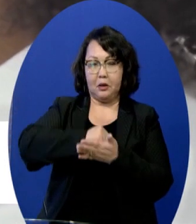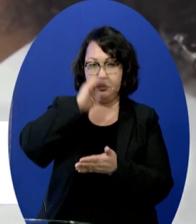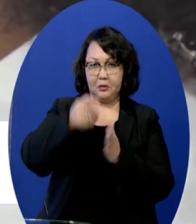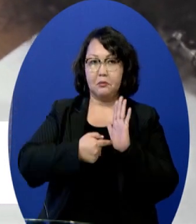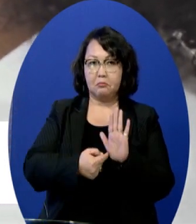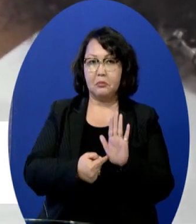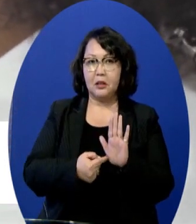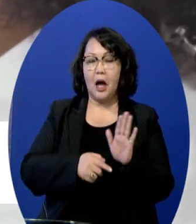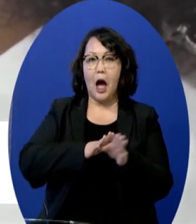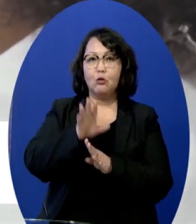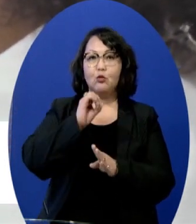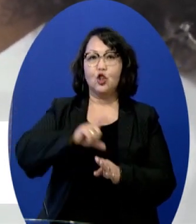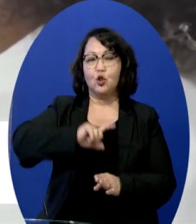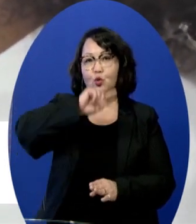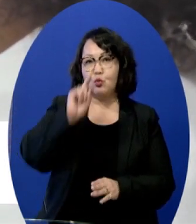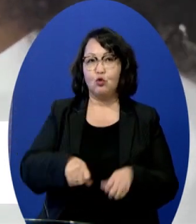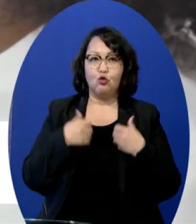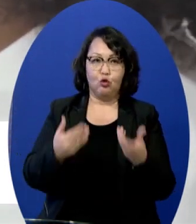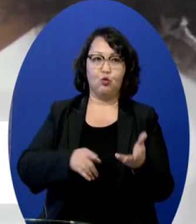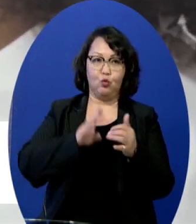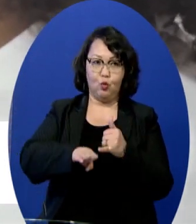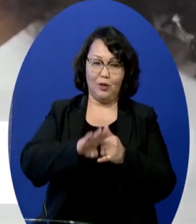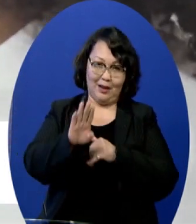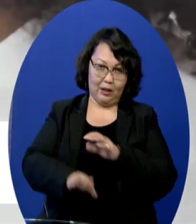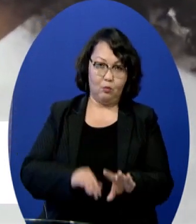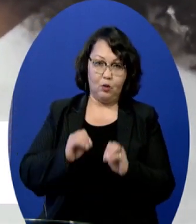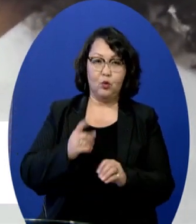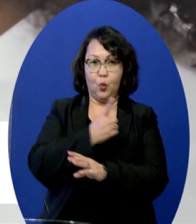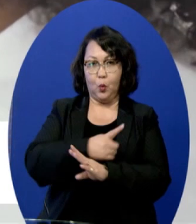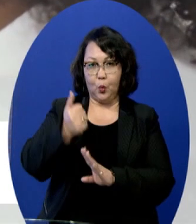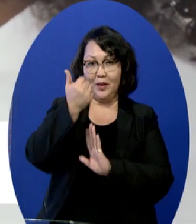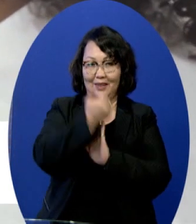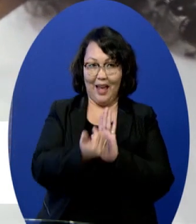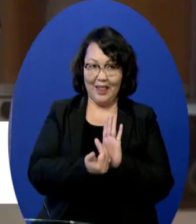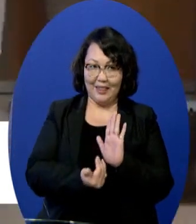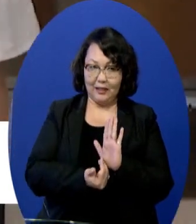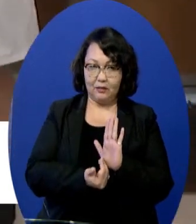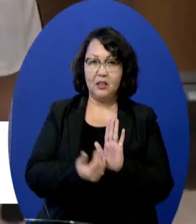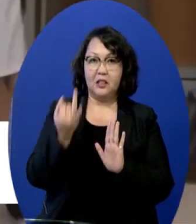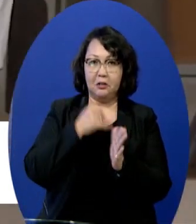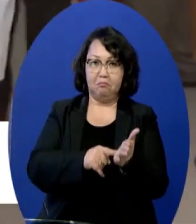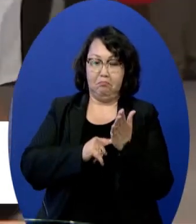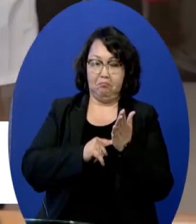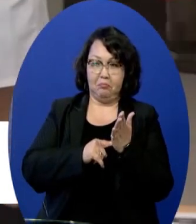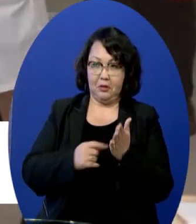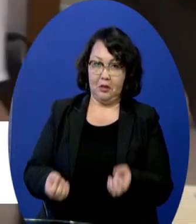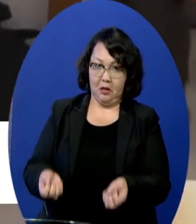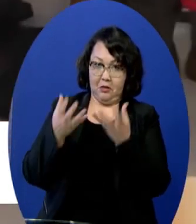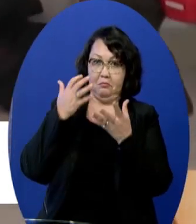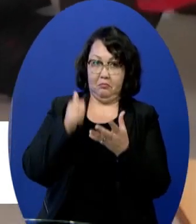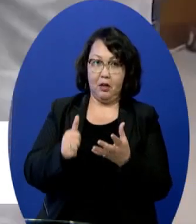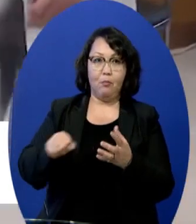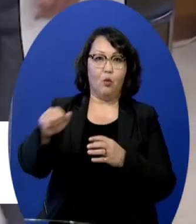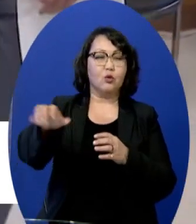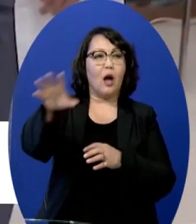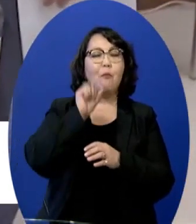Харин нэгэн албан ёсны зөвшөөрөл олгох сүлийн алхам болсон үр дүнгийн тайлан ийхүү гарсан учраас Америкийн хүн амдаа шуурхай